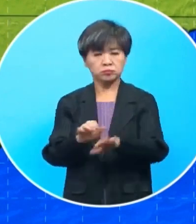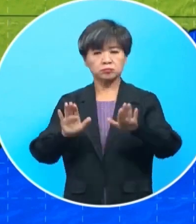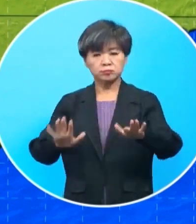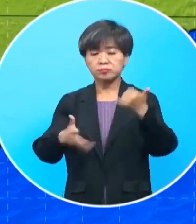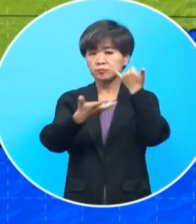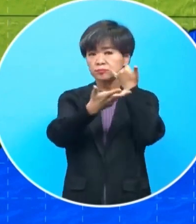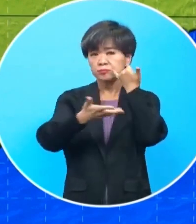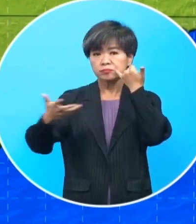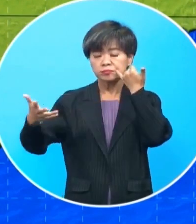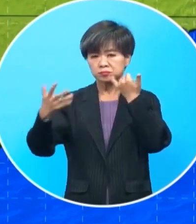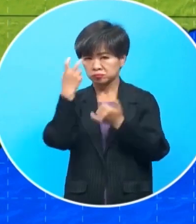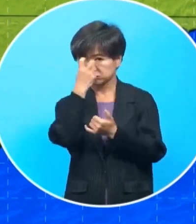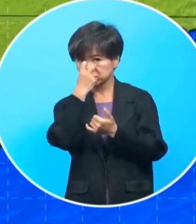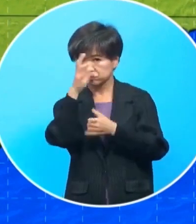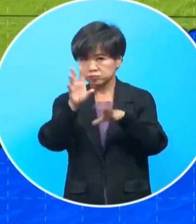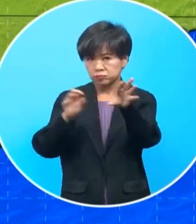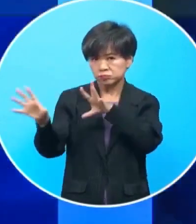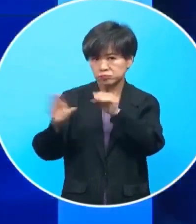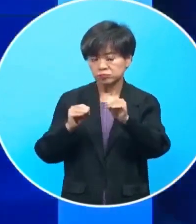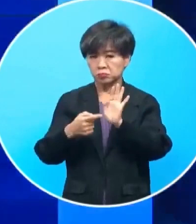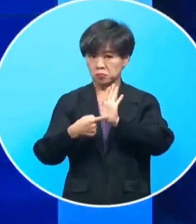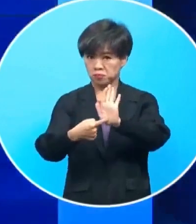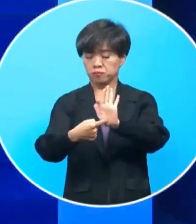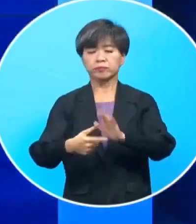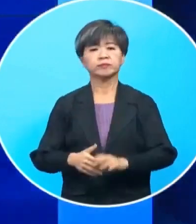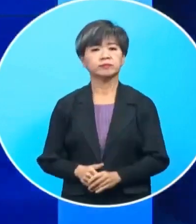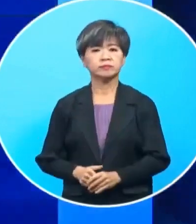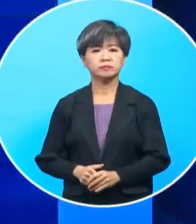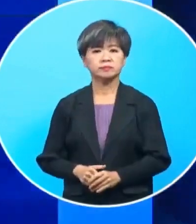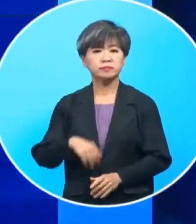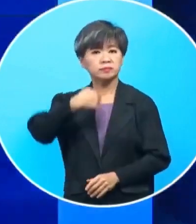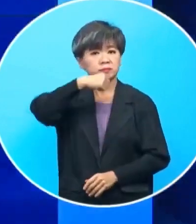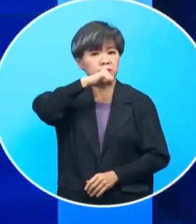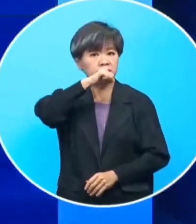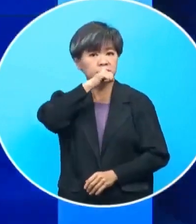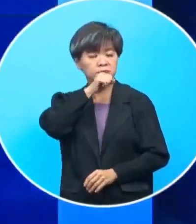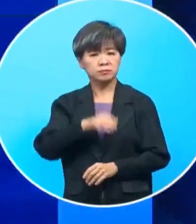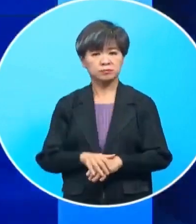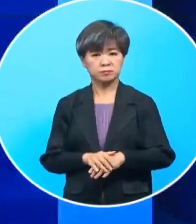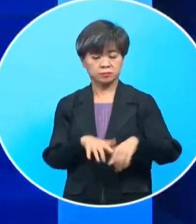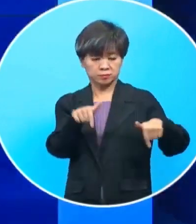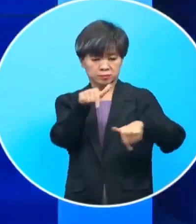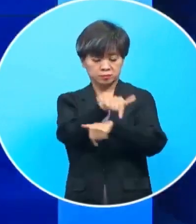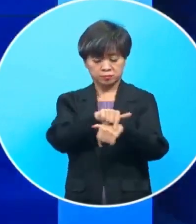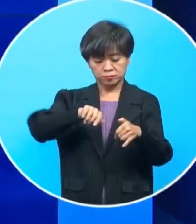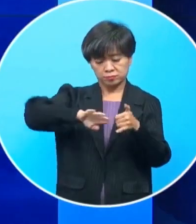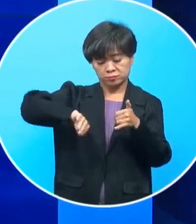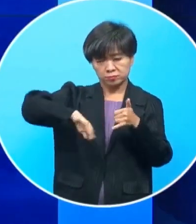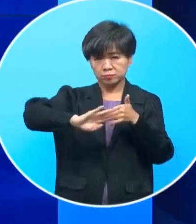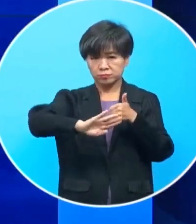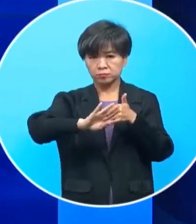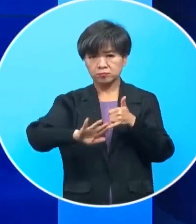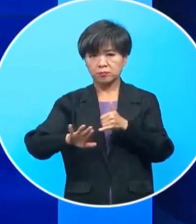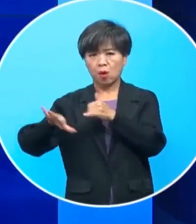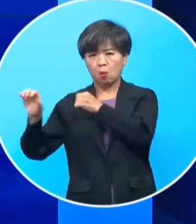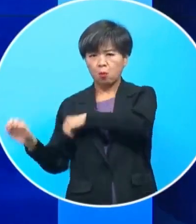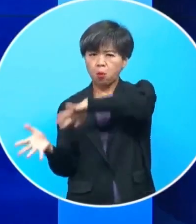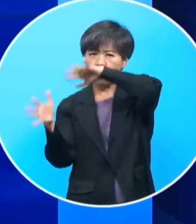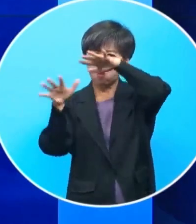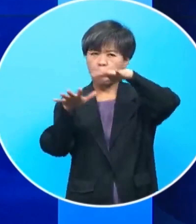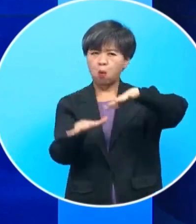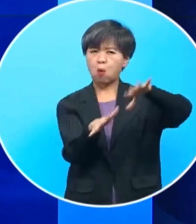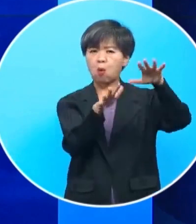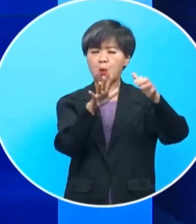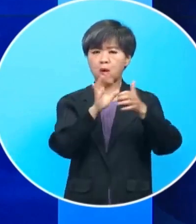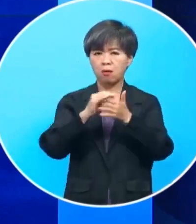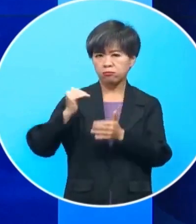在海面上的观测资料也显示，在台湾的西南部沿海、东半部沿海，长浪的现象都很明显，普